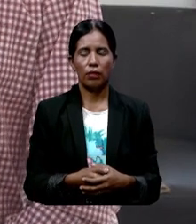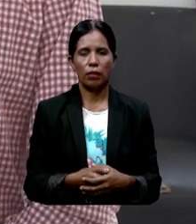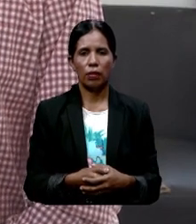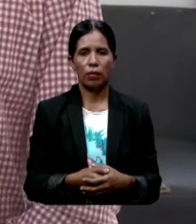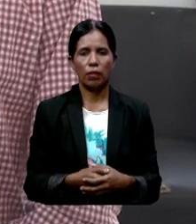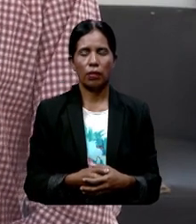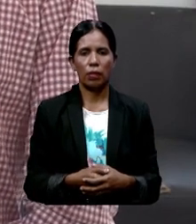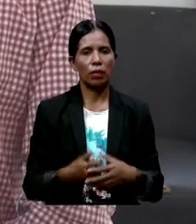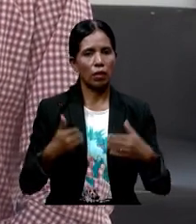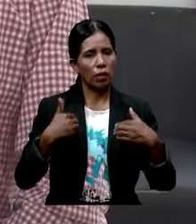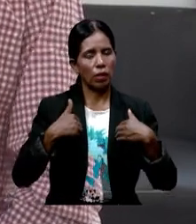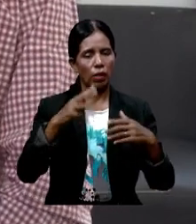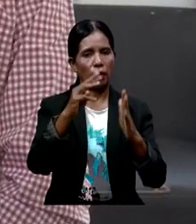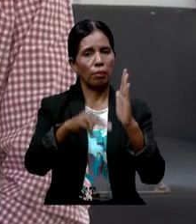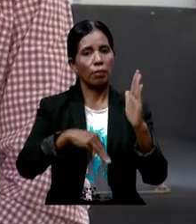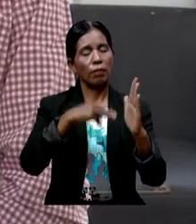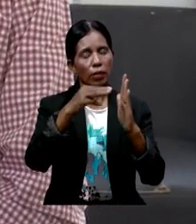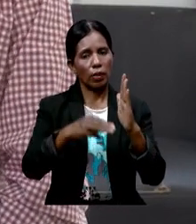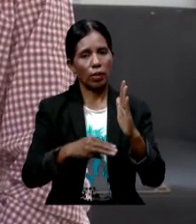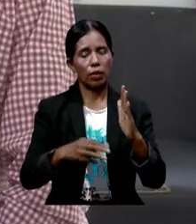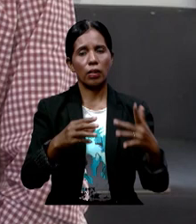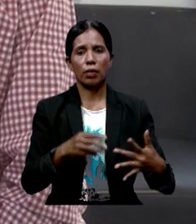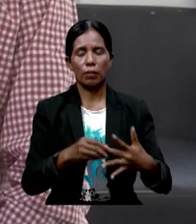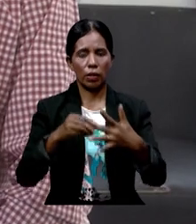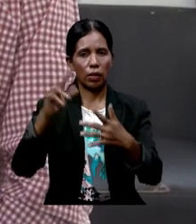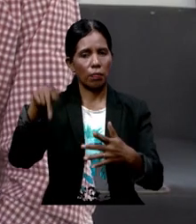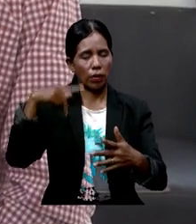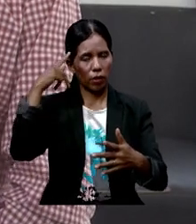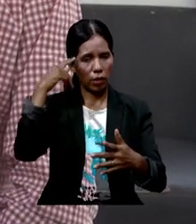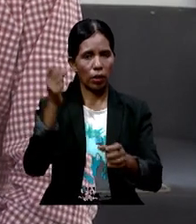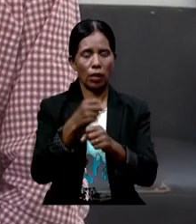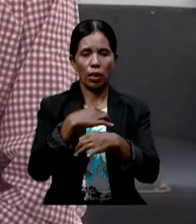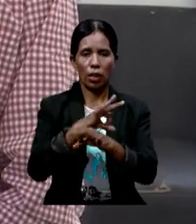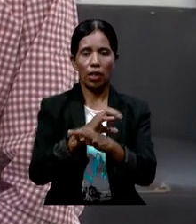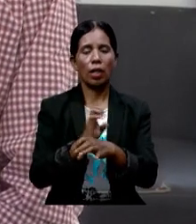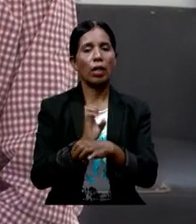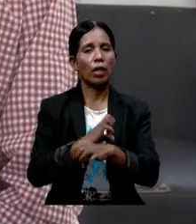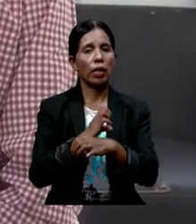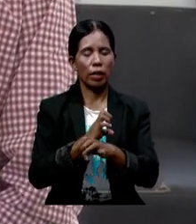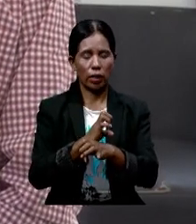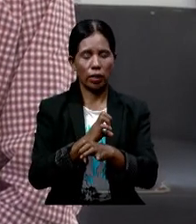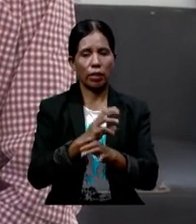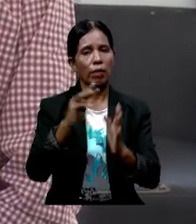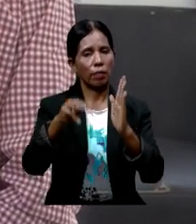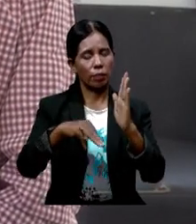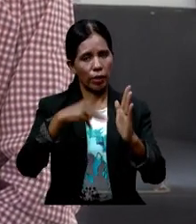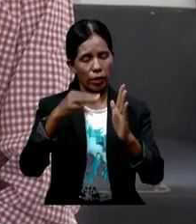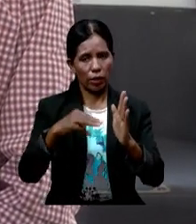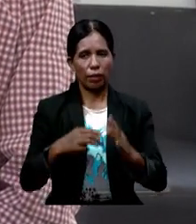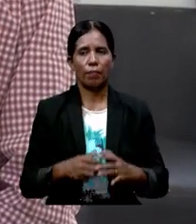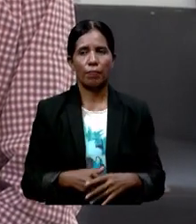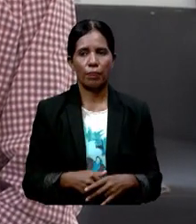iha media lalu iha politika editorial media di dunia ne ita bolu dihan